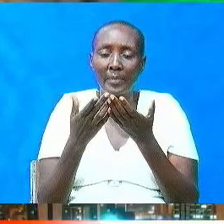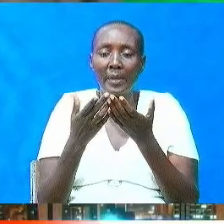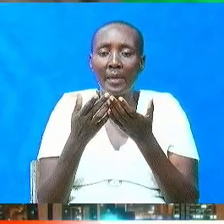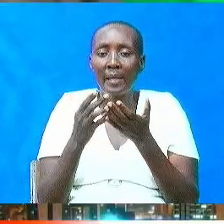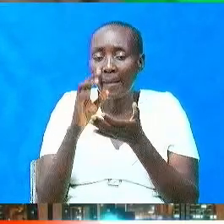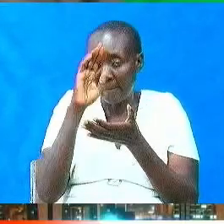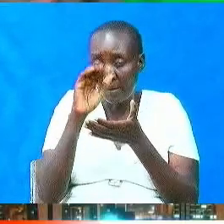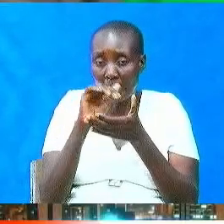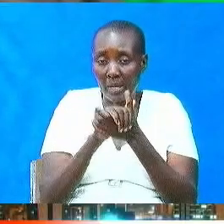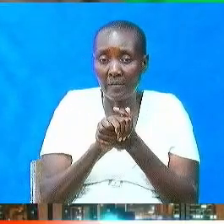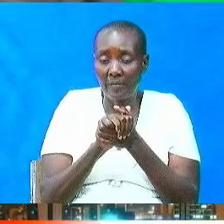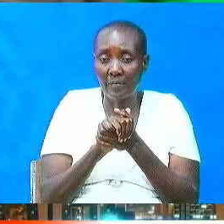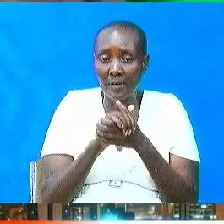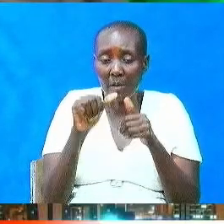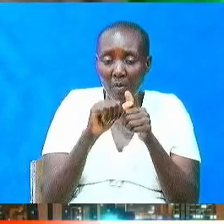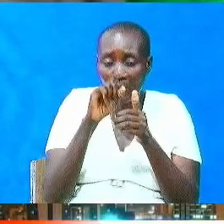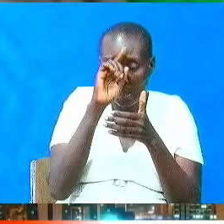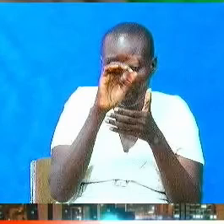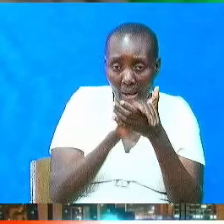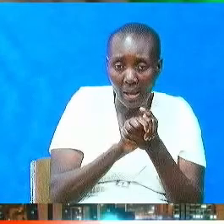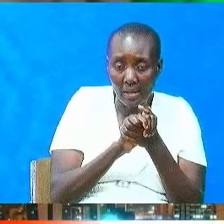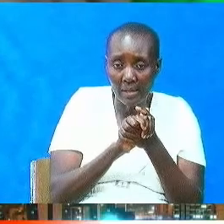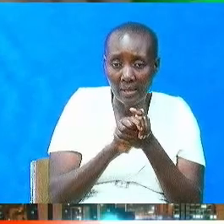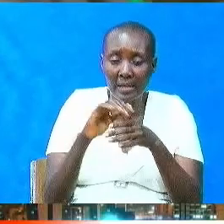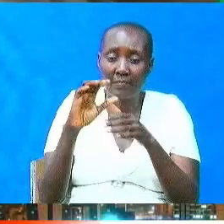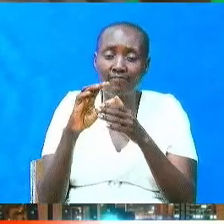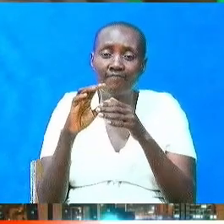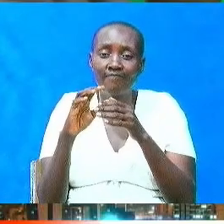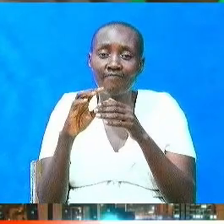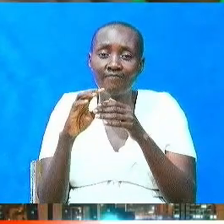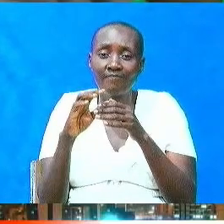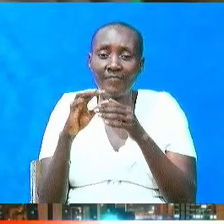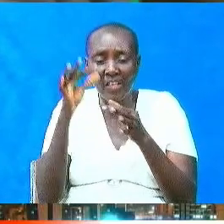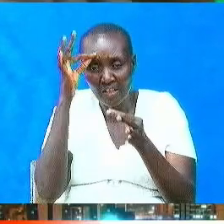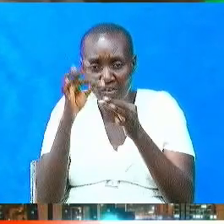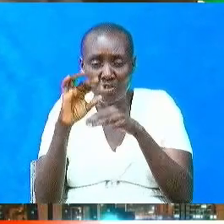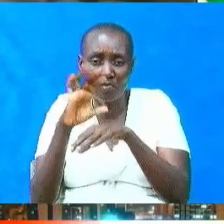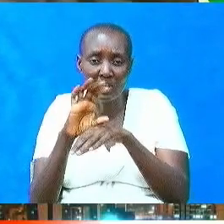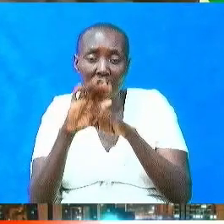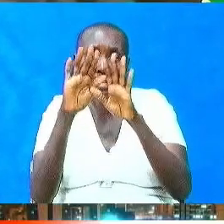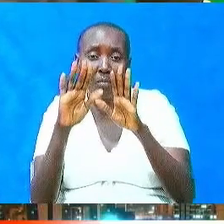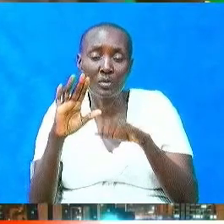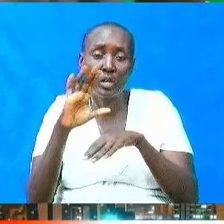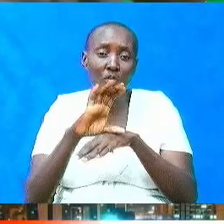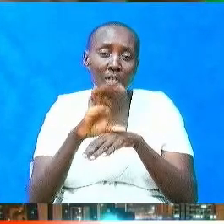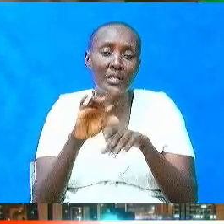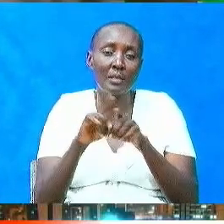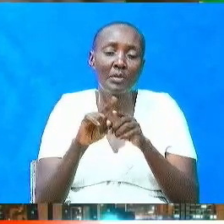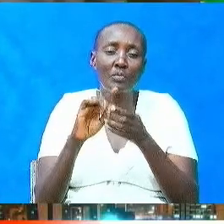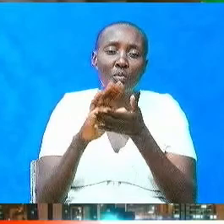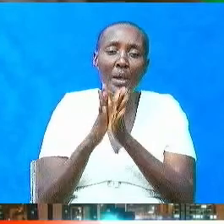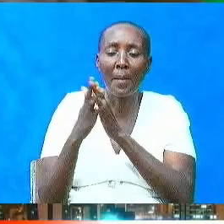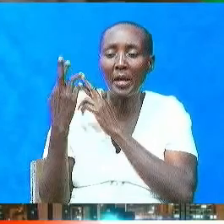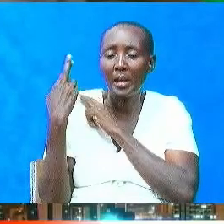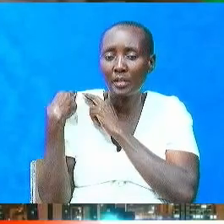the doctrine and the practice of church and the need for churches and denominations to be accountable